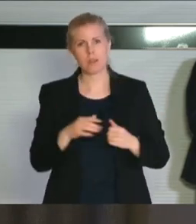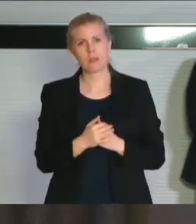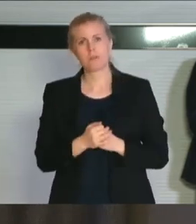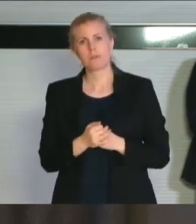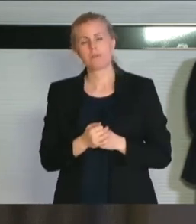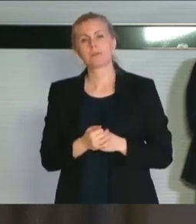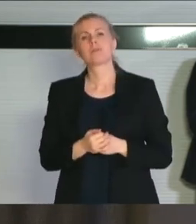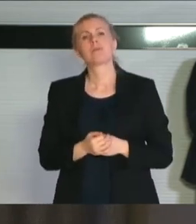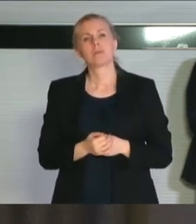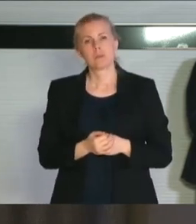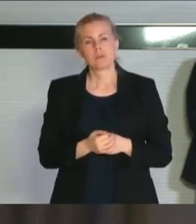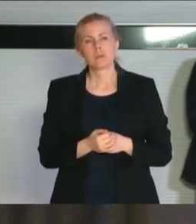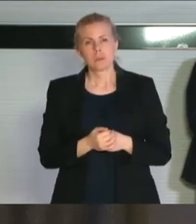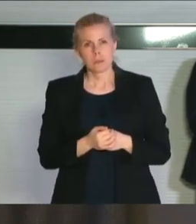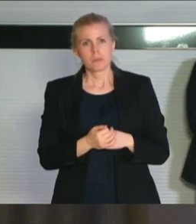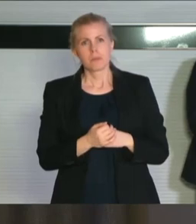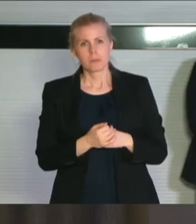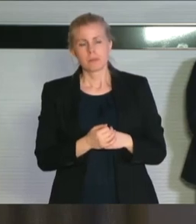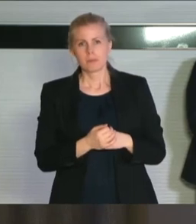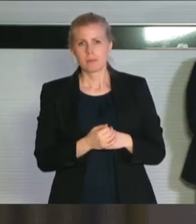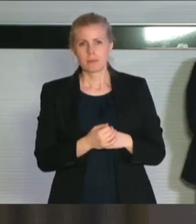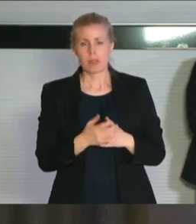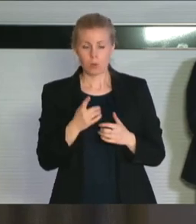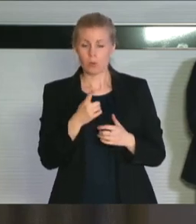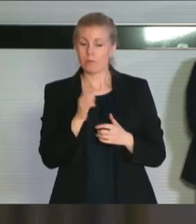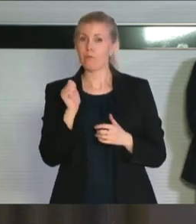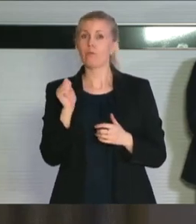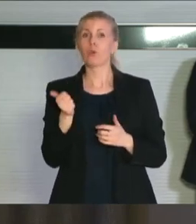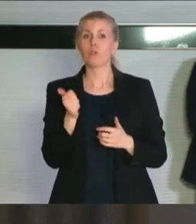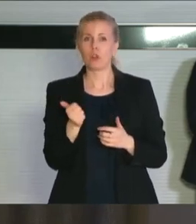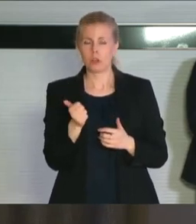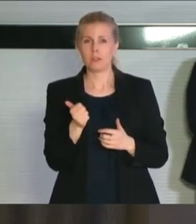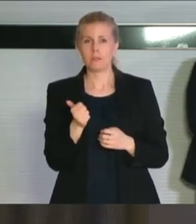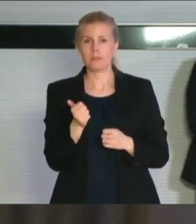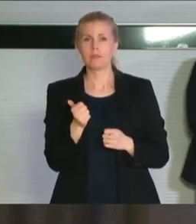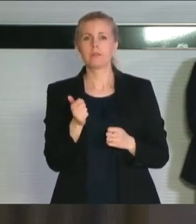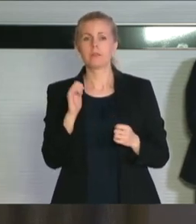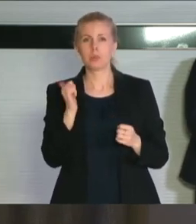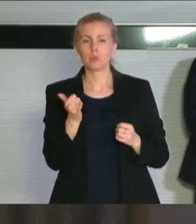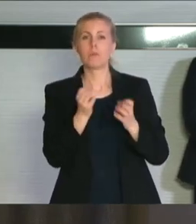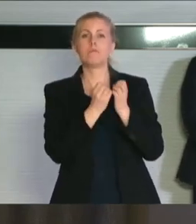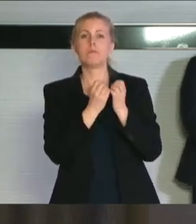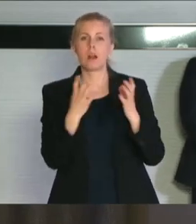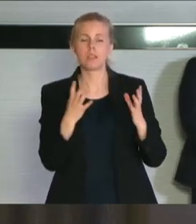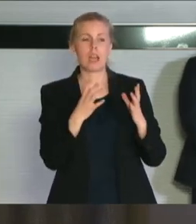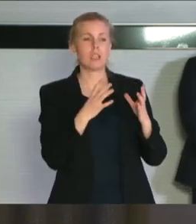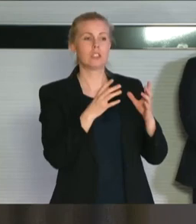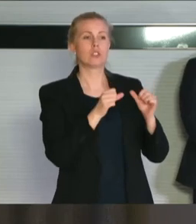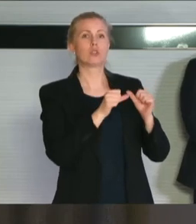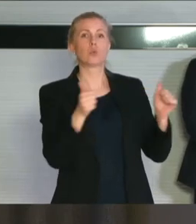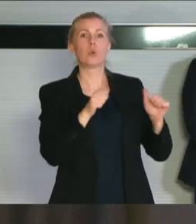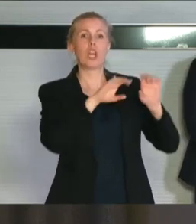Og så er det jo sånn at dette har vi jo gjort fordi veldig mange av de store hyttekommunene